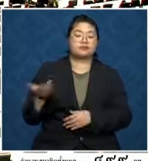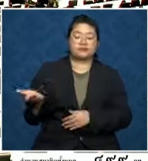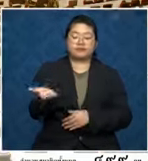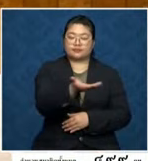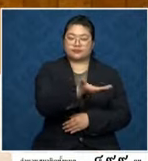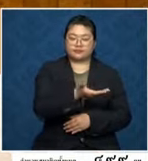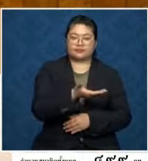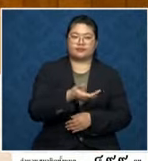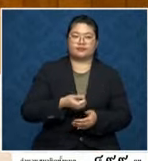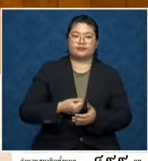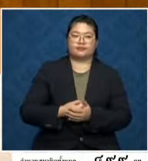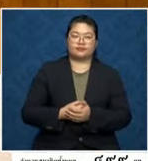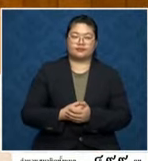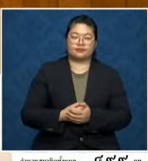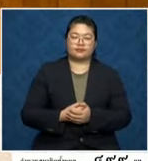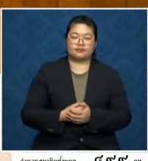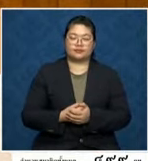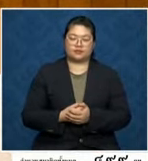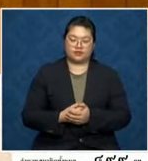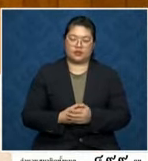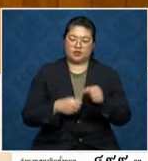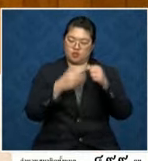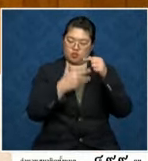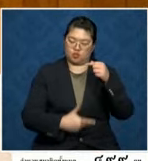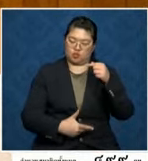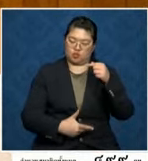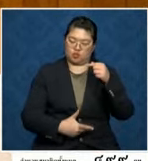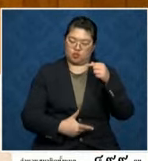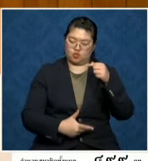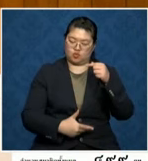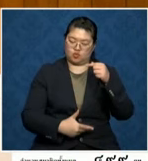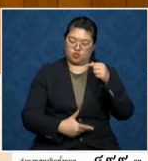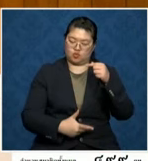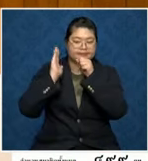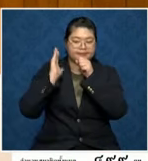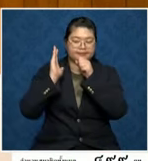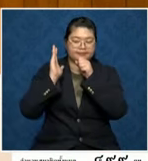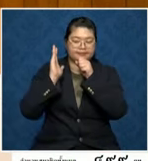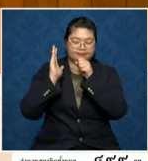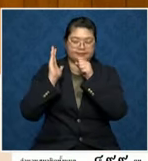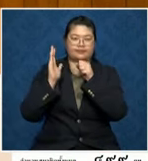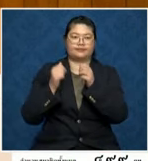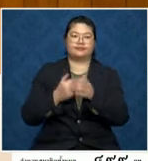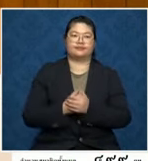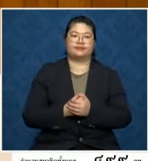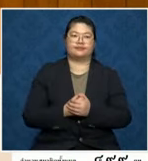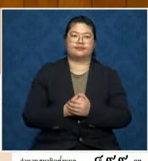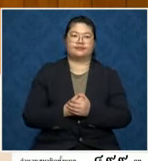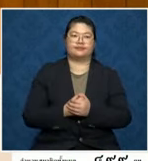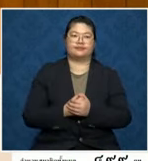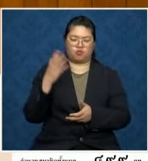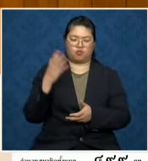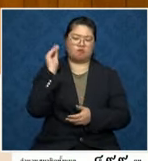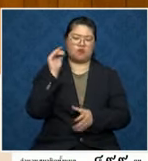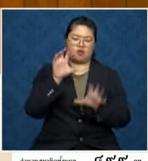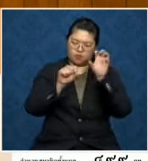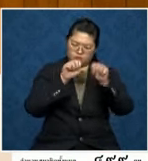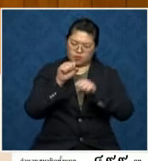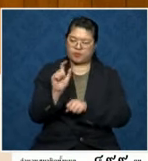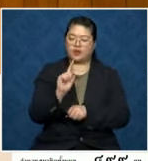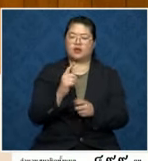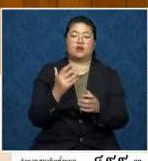ทั้ง9ท่านที่ได้อภิปรายแล้วก็ถ้าผมจับประเด็นก็คือ